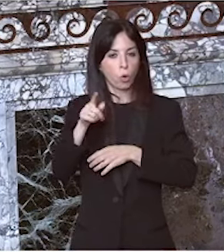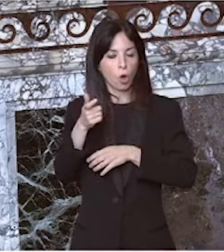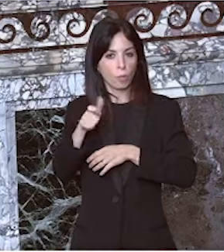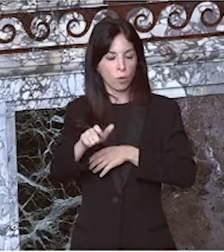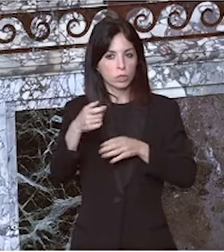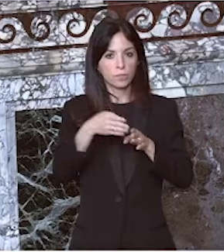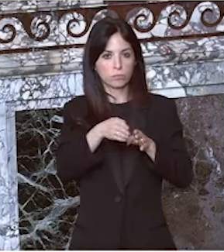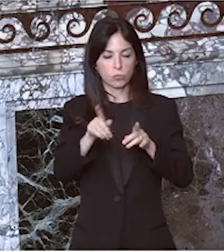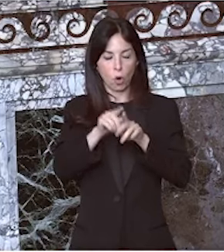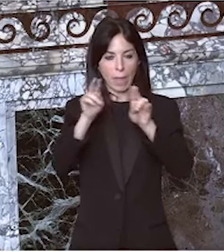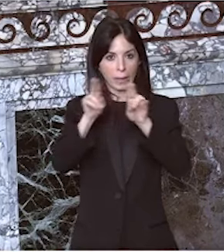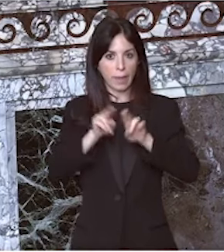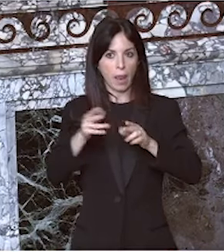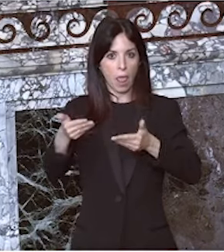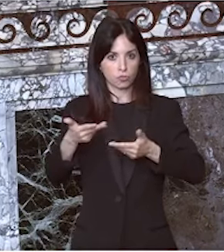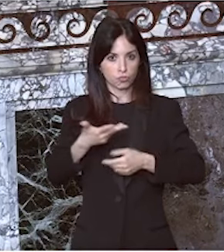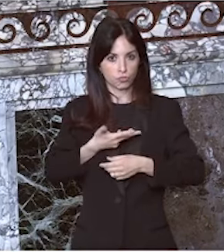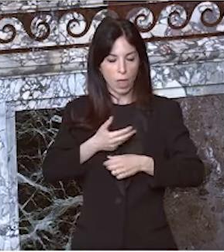ampia apertura internazionale.